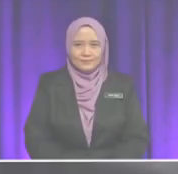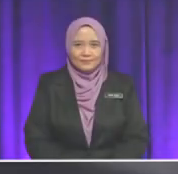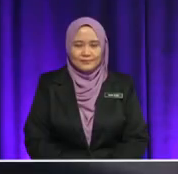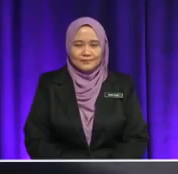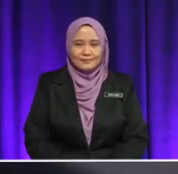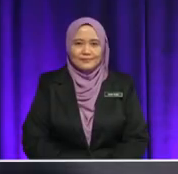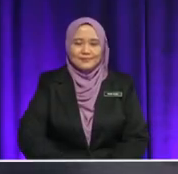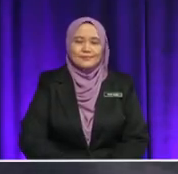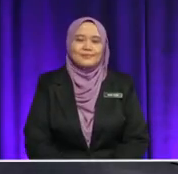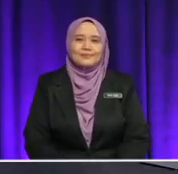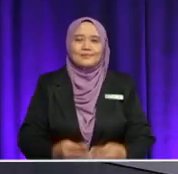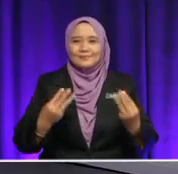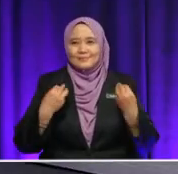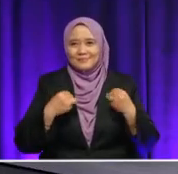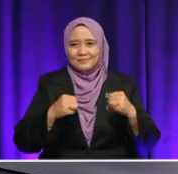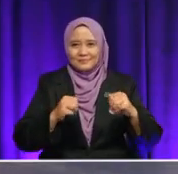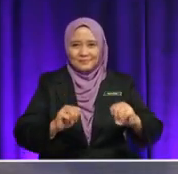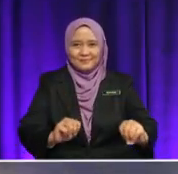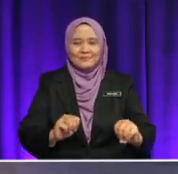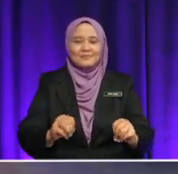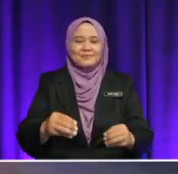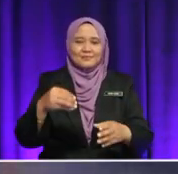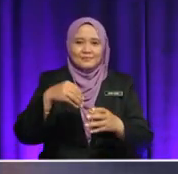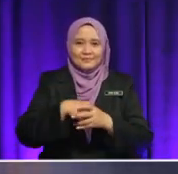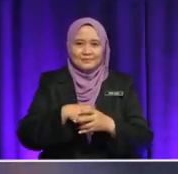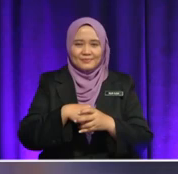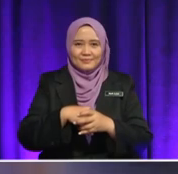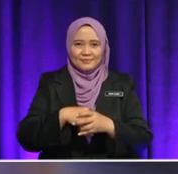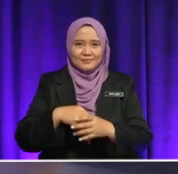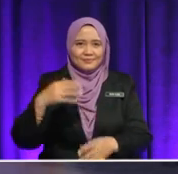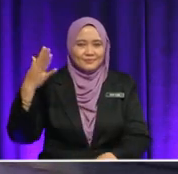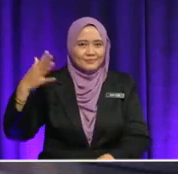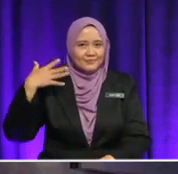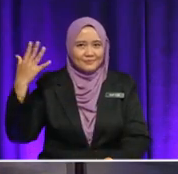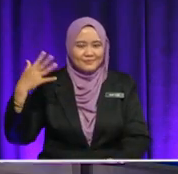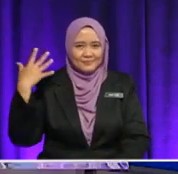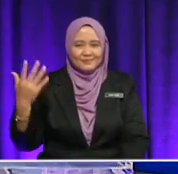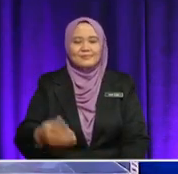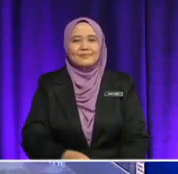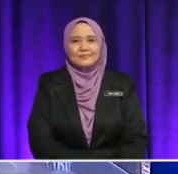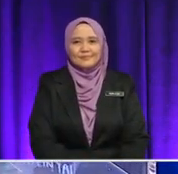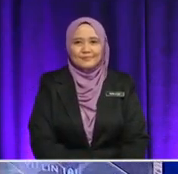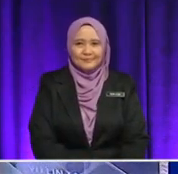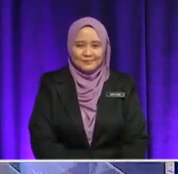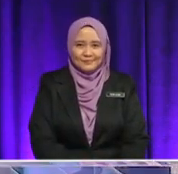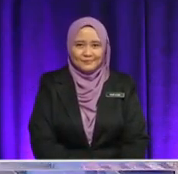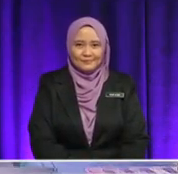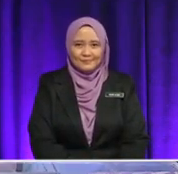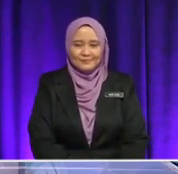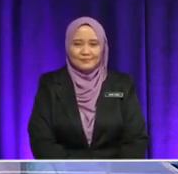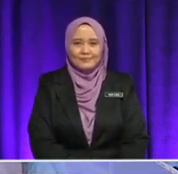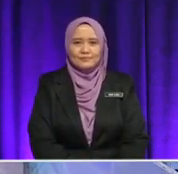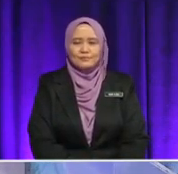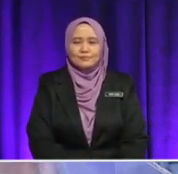baik masih lagi menyaksikan slog Menengah Atas bersama dengan saya Akma Nazi dan juga cekgu kita cek gudenia baik kali